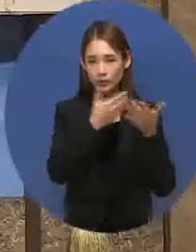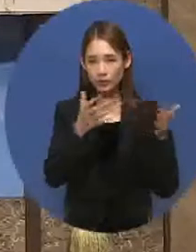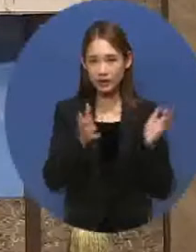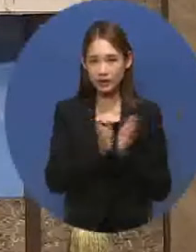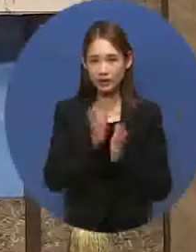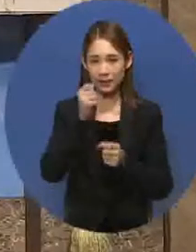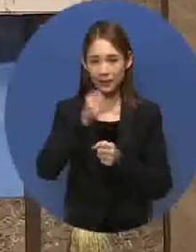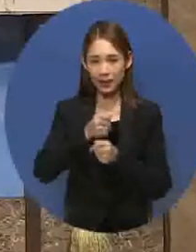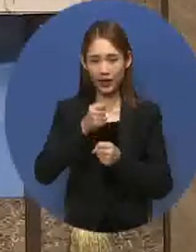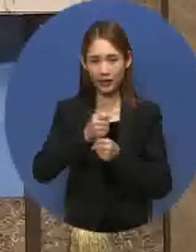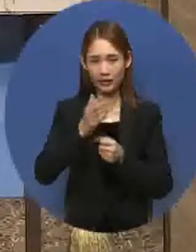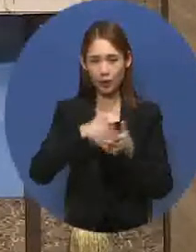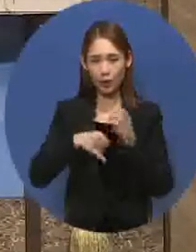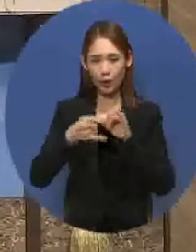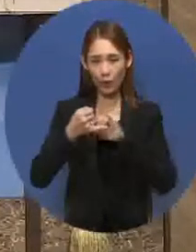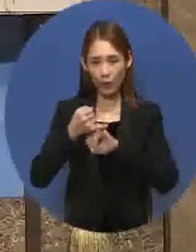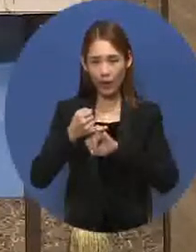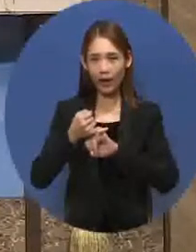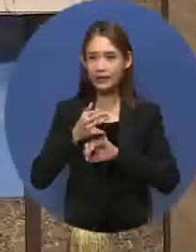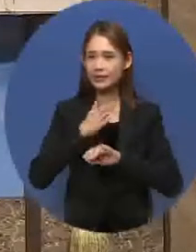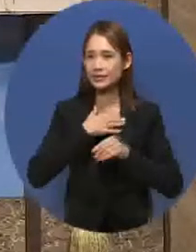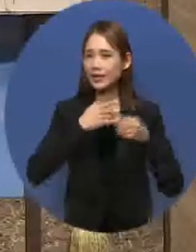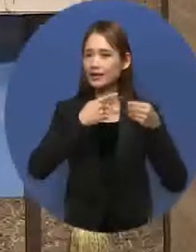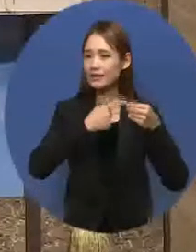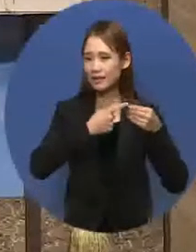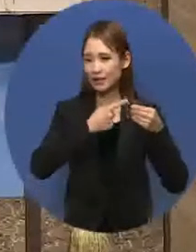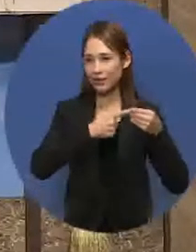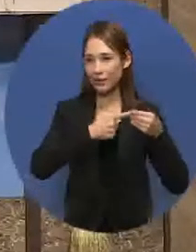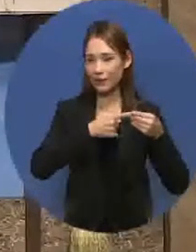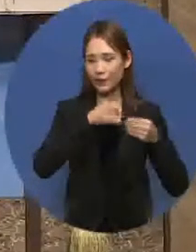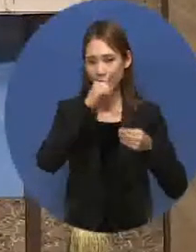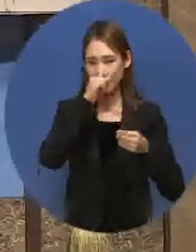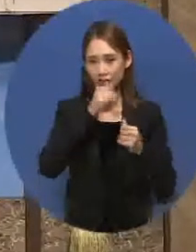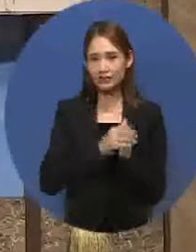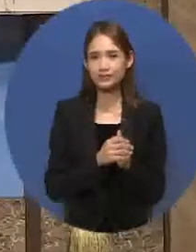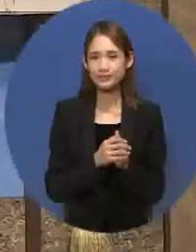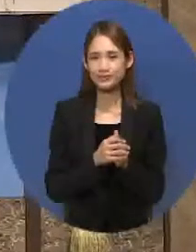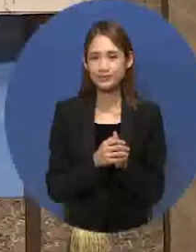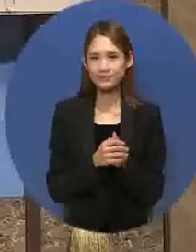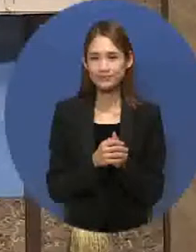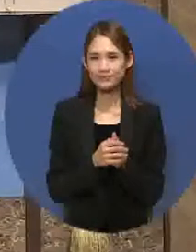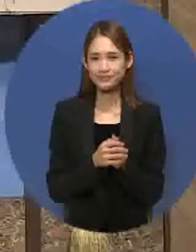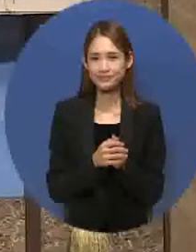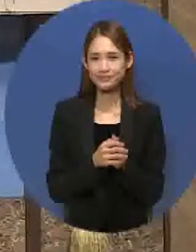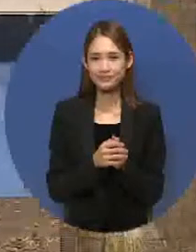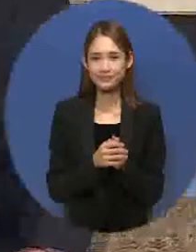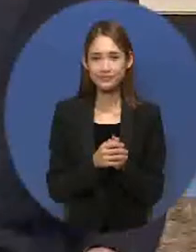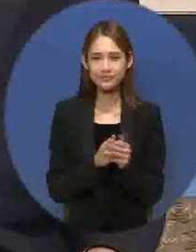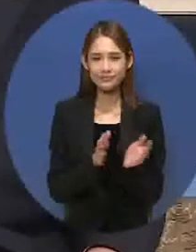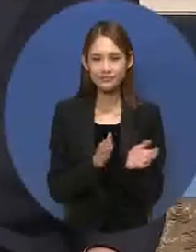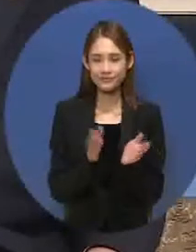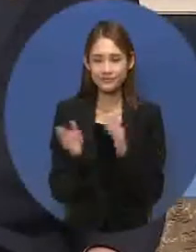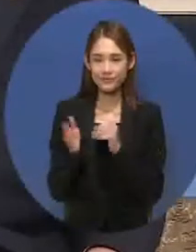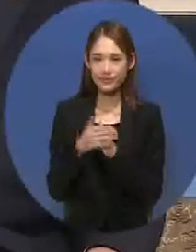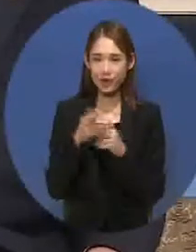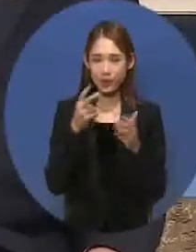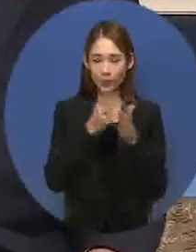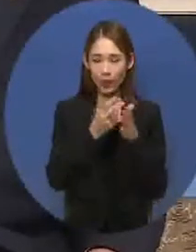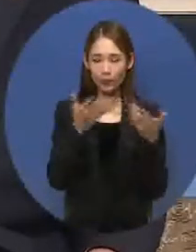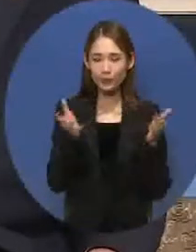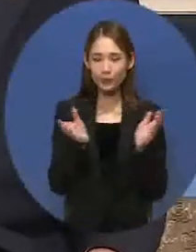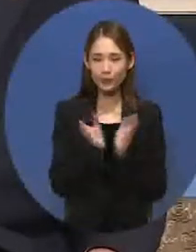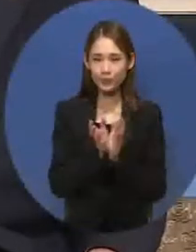법정단체를 만들겠다는 공약을 제가 제1호로 내세웠습니다. 그리고 이제 이